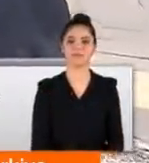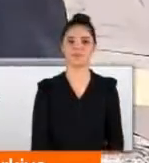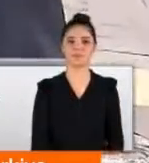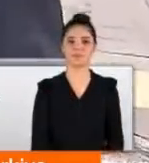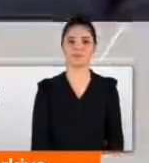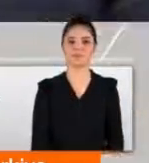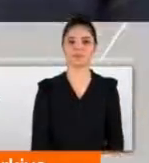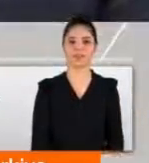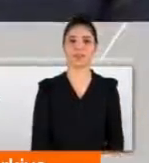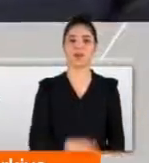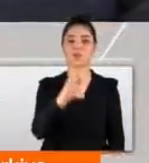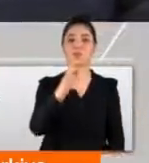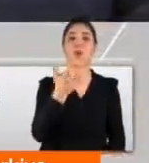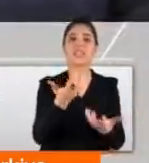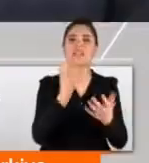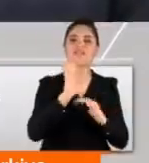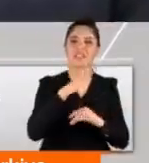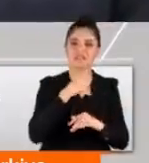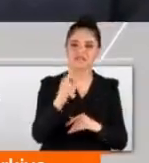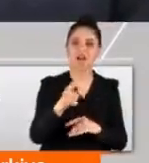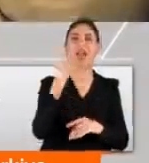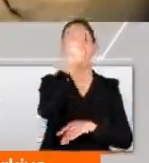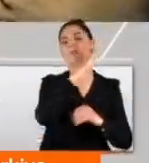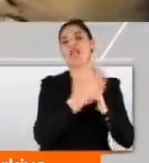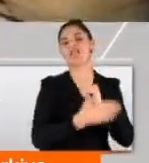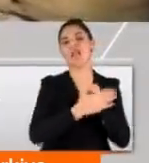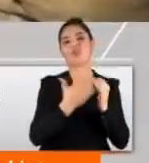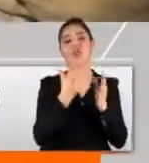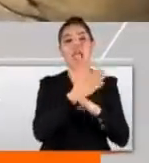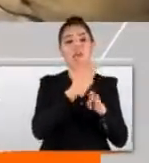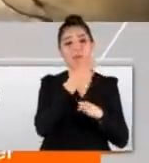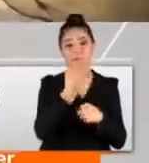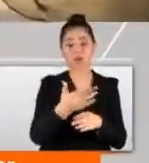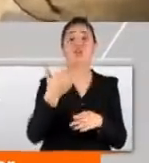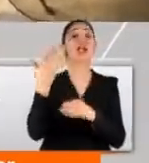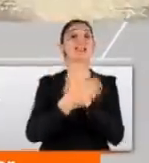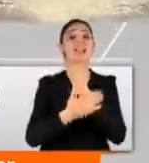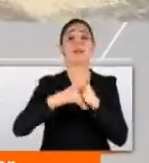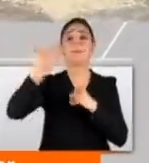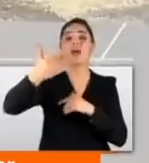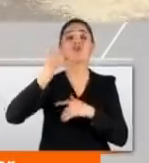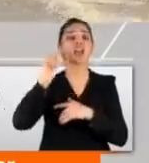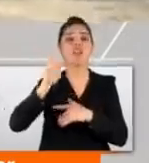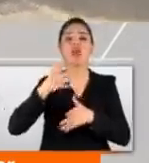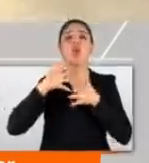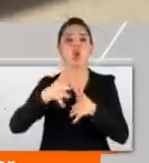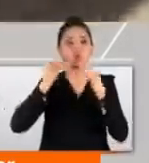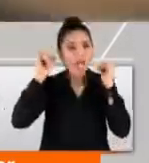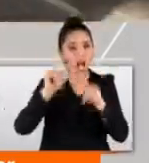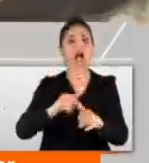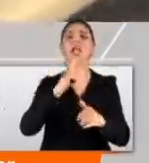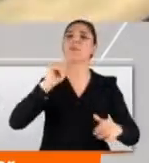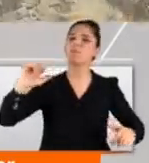Biraz daha gevrekmiş ama herkes Trabzon ekmeği olarak bilir. Trabzon'un diğer ilçelerinde dahi üretilse aynı